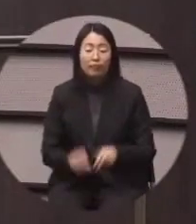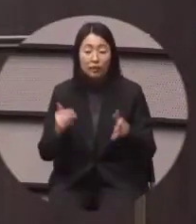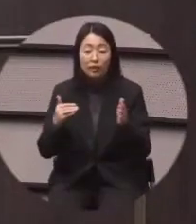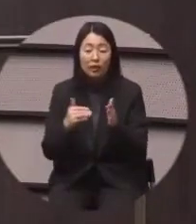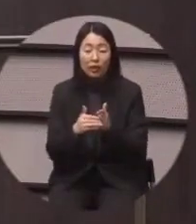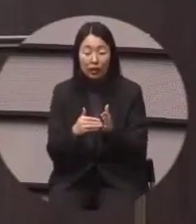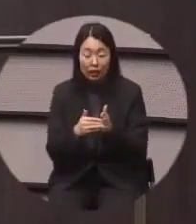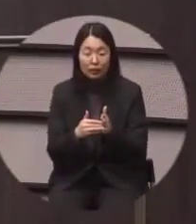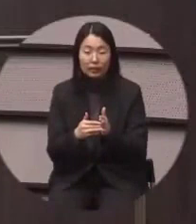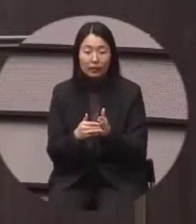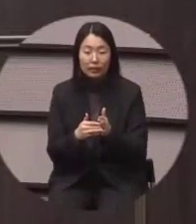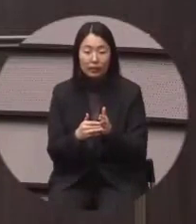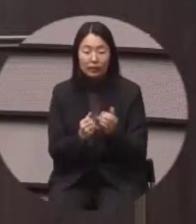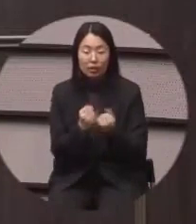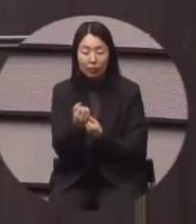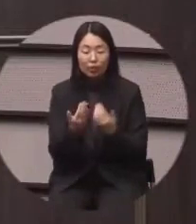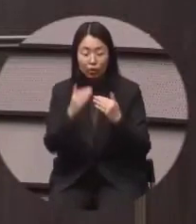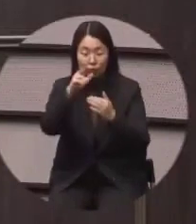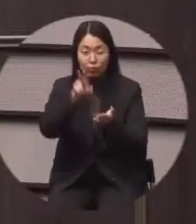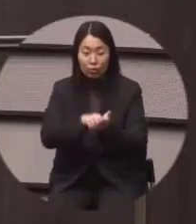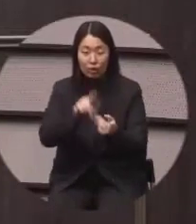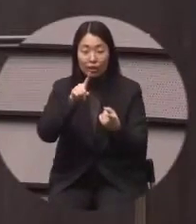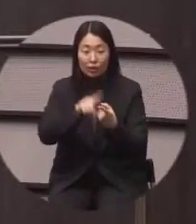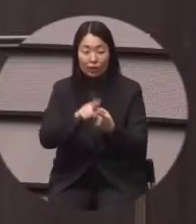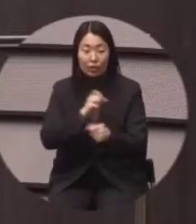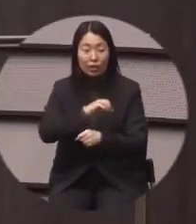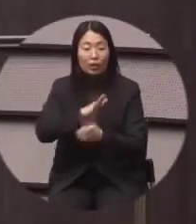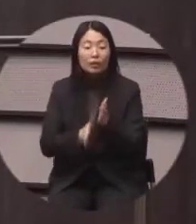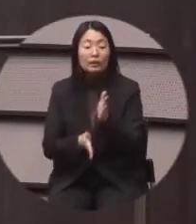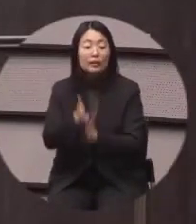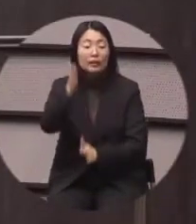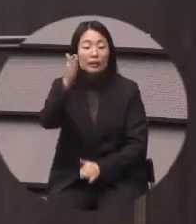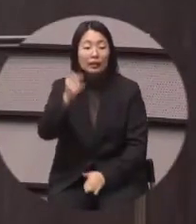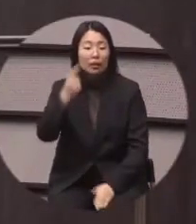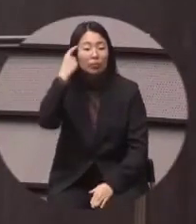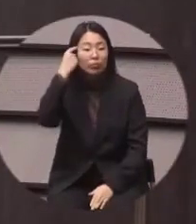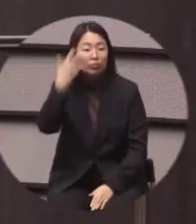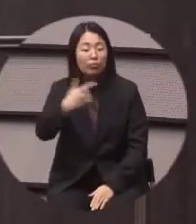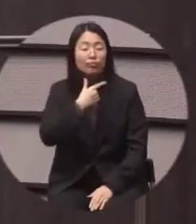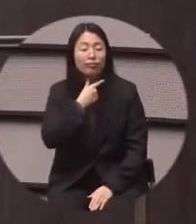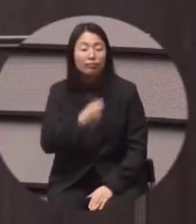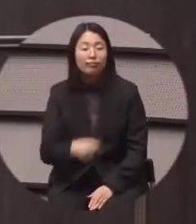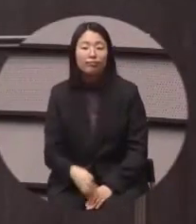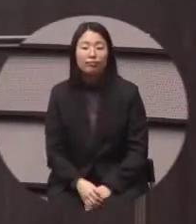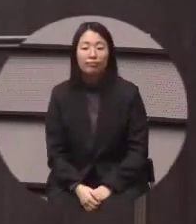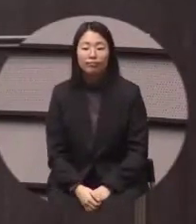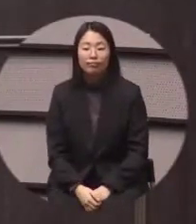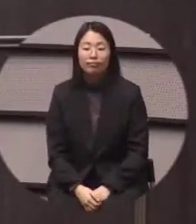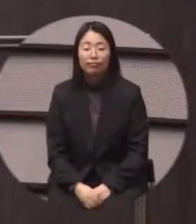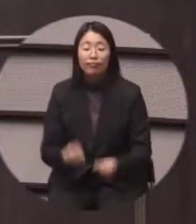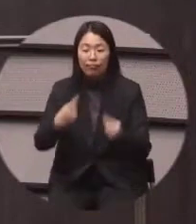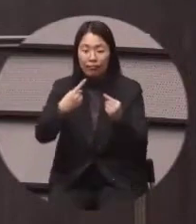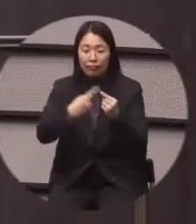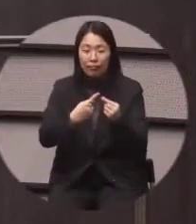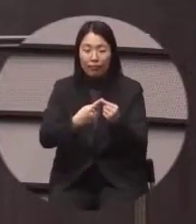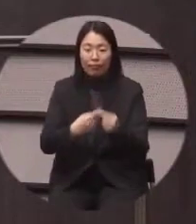지금까지 말씀드린 문제점들을 토대로 방세환 시장님께 질의드리겠습니다.